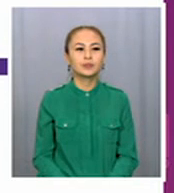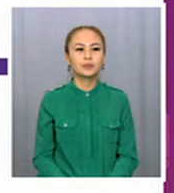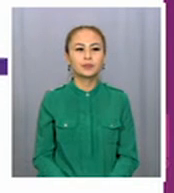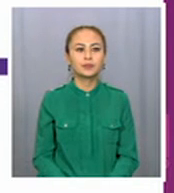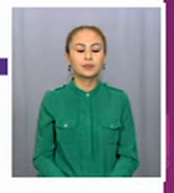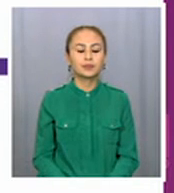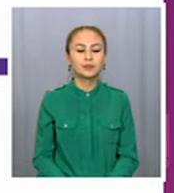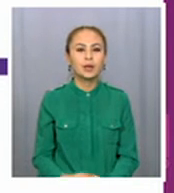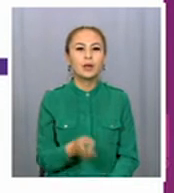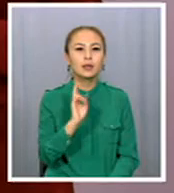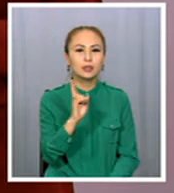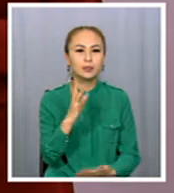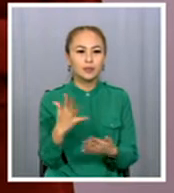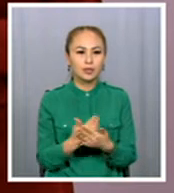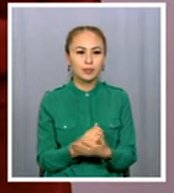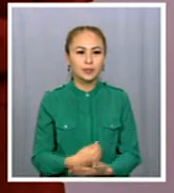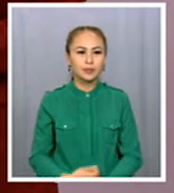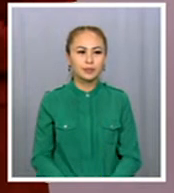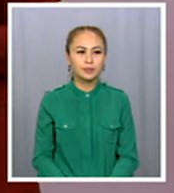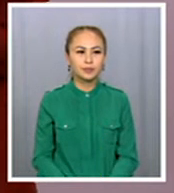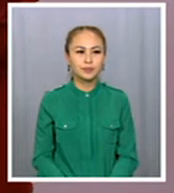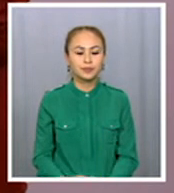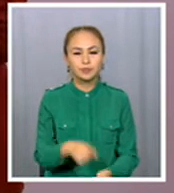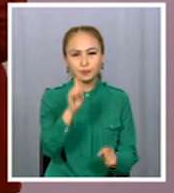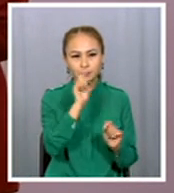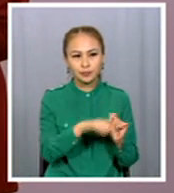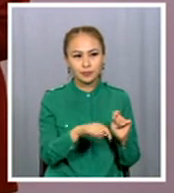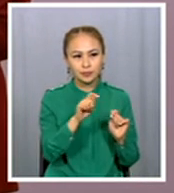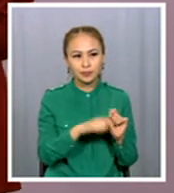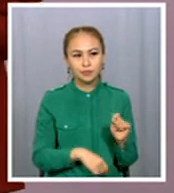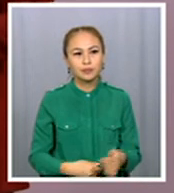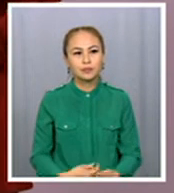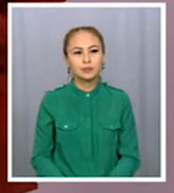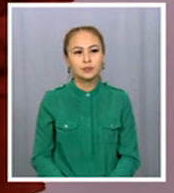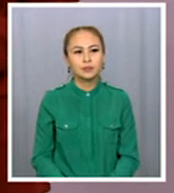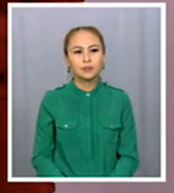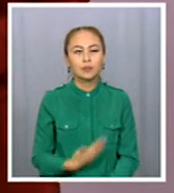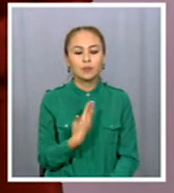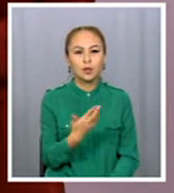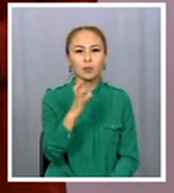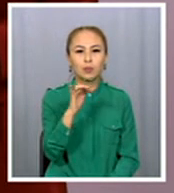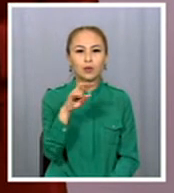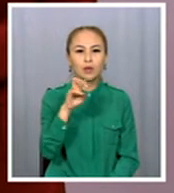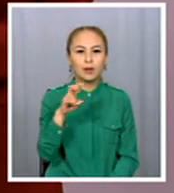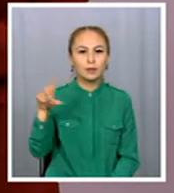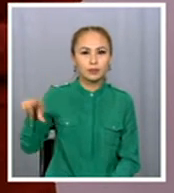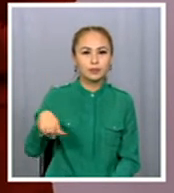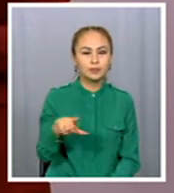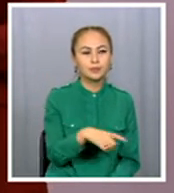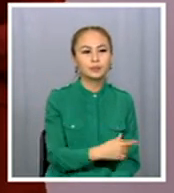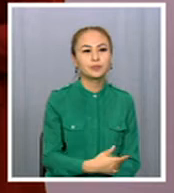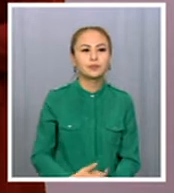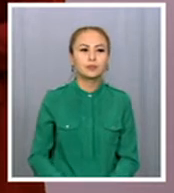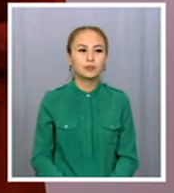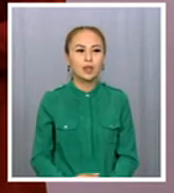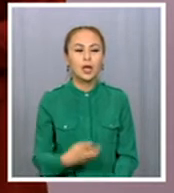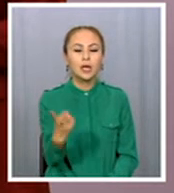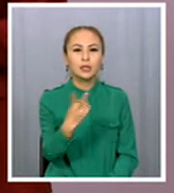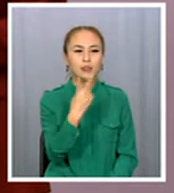Кім тапты екен? Тексеріңдер. Ол бұлақ екен.